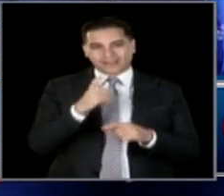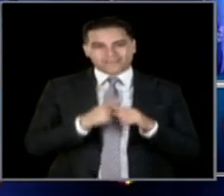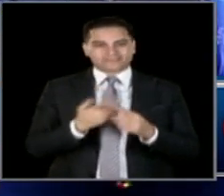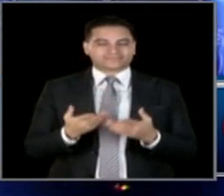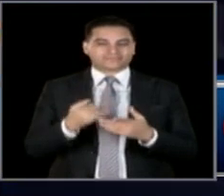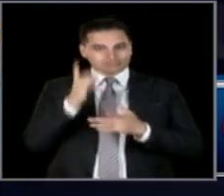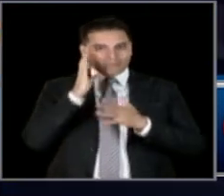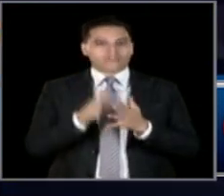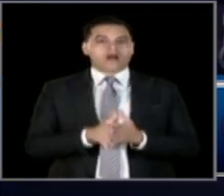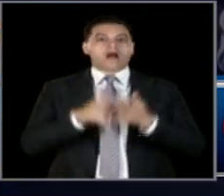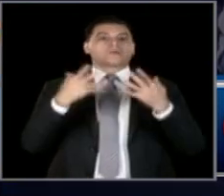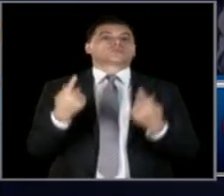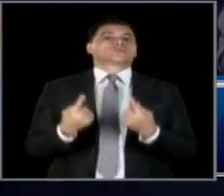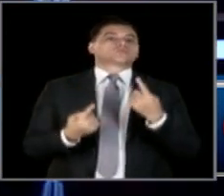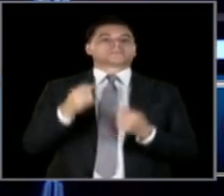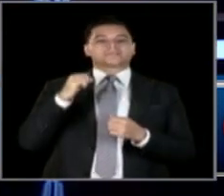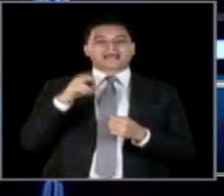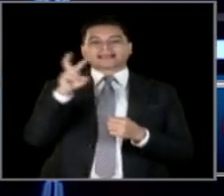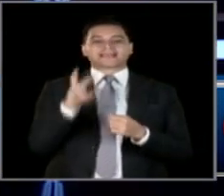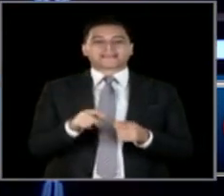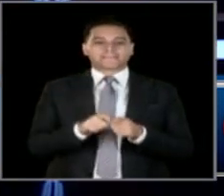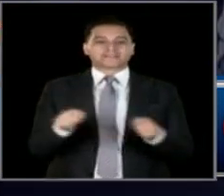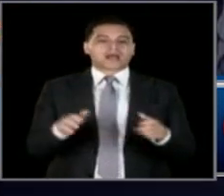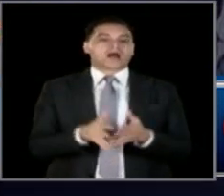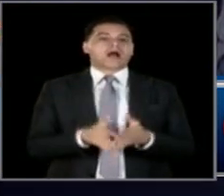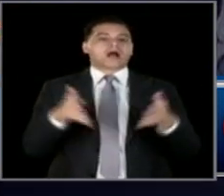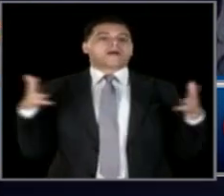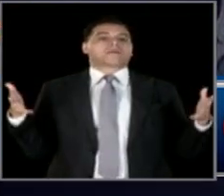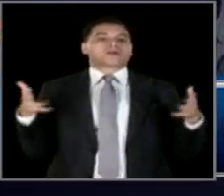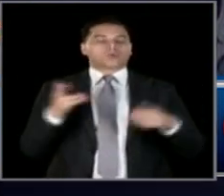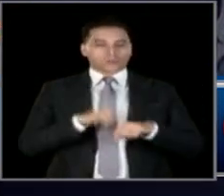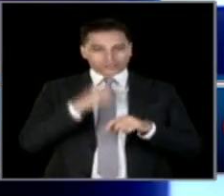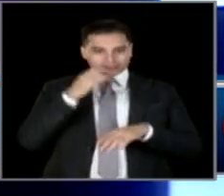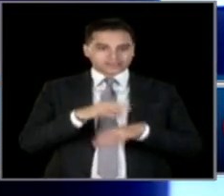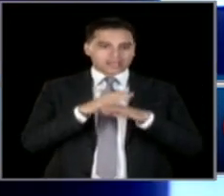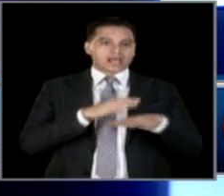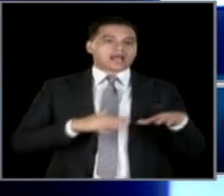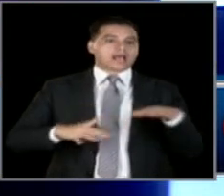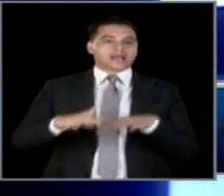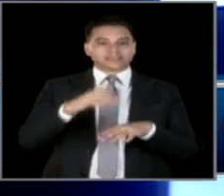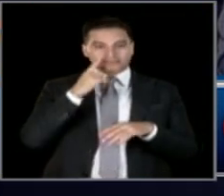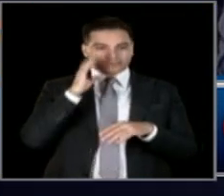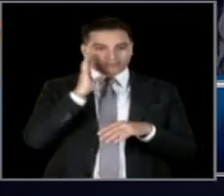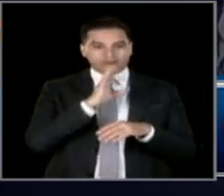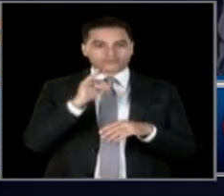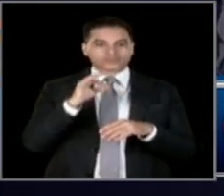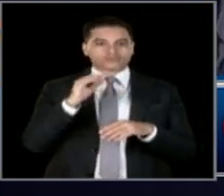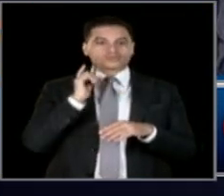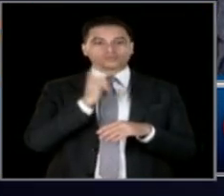من أكبر جزر النيل من حيث المساحة والسكان جنة جمعة. سوهاج.